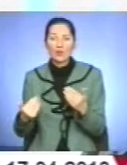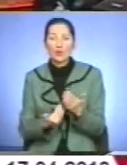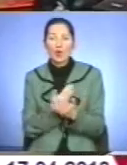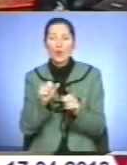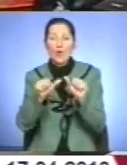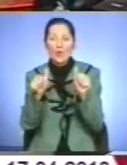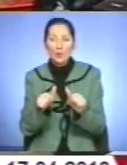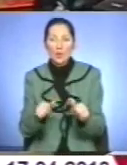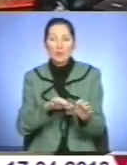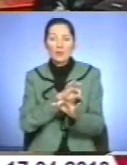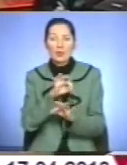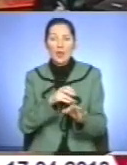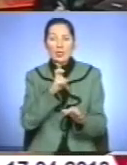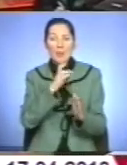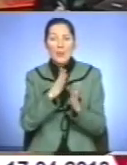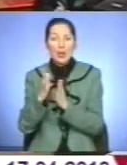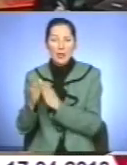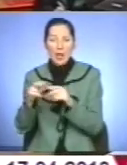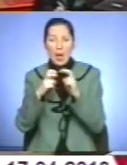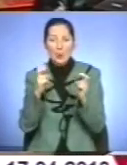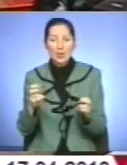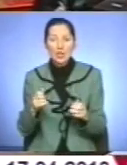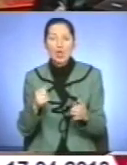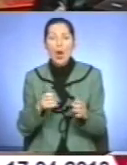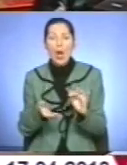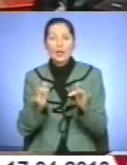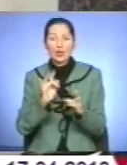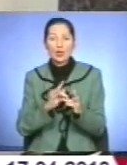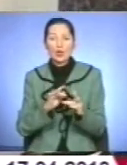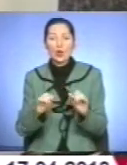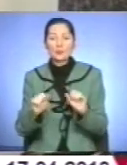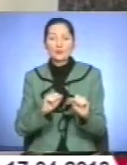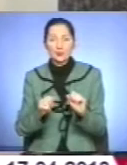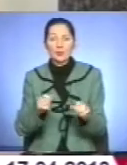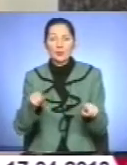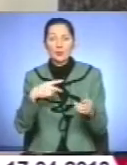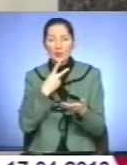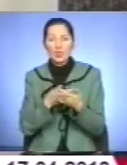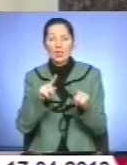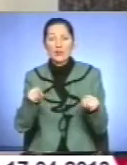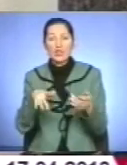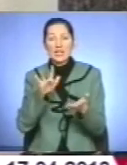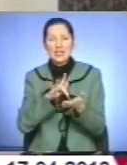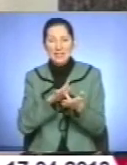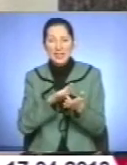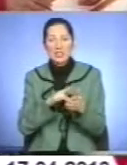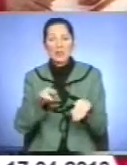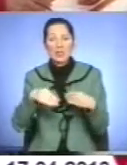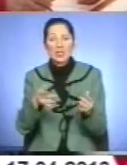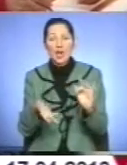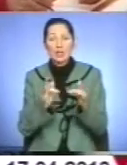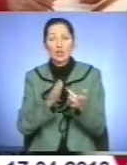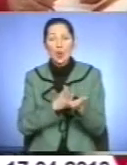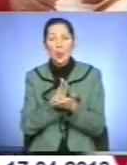форматі. Проект бібліотеки «Мости до електронного урядування» передбачає створення центрів з надання електронних послуг на базі бібліотек